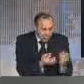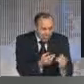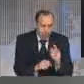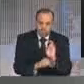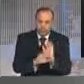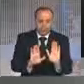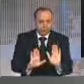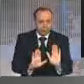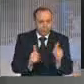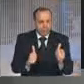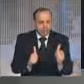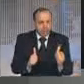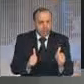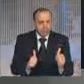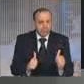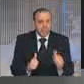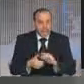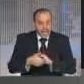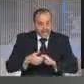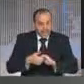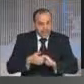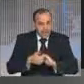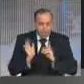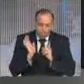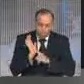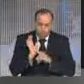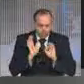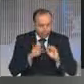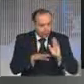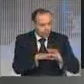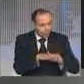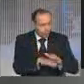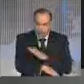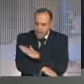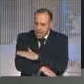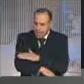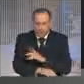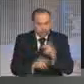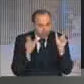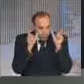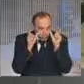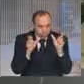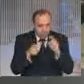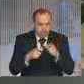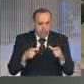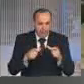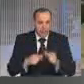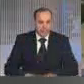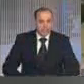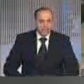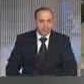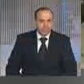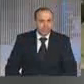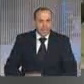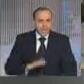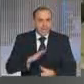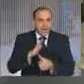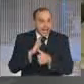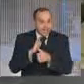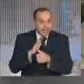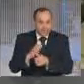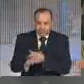النهب باعتبار انه الاتحاد قام بواجبه التوعوي والعمال قاموا بحراسه هذه المؤسسات في حين اعتبر رئيس القائمه